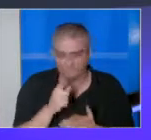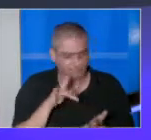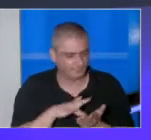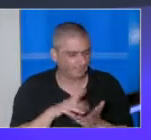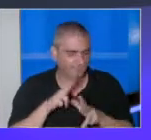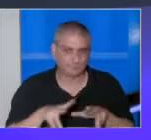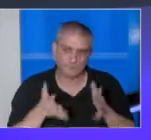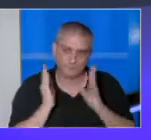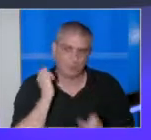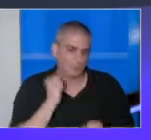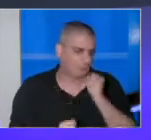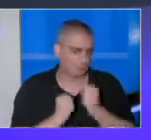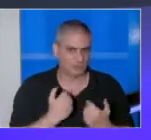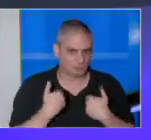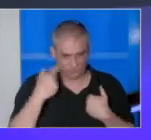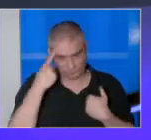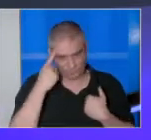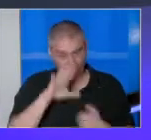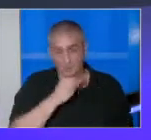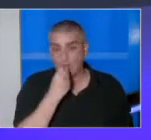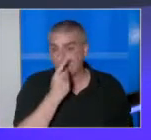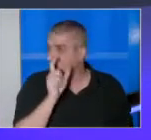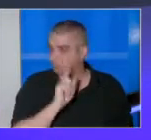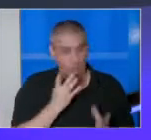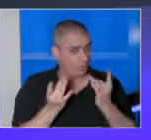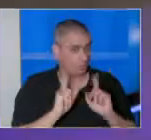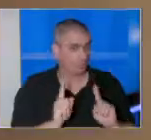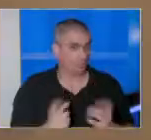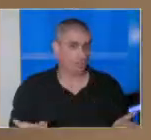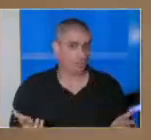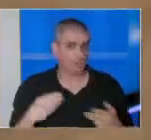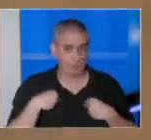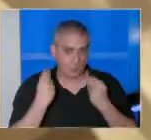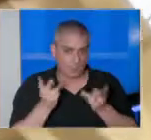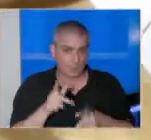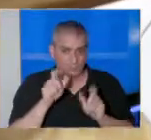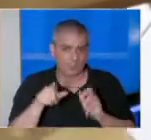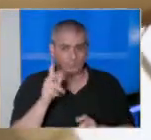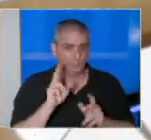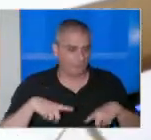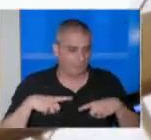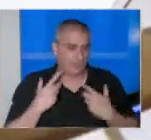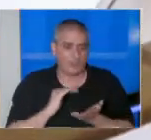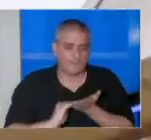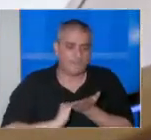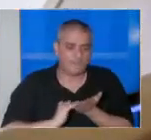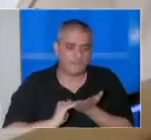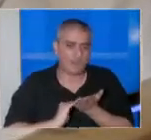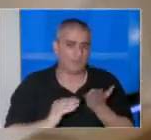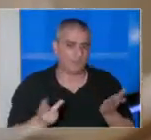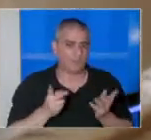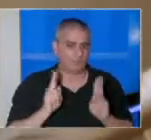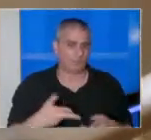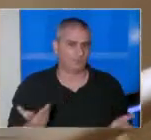נמצאים במצב מאוד מאוד קשה, הרי אנחנו יודעים שבטייקאווי אנשים לא נדבקים, בואו נאפשר לאנשים האלה להתקיים, את המינימום האולימפי